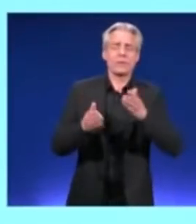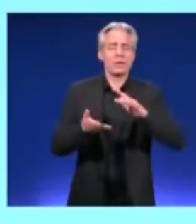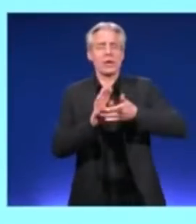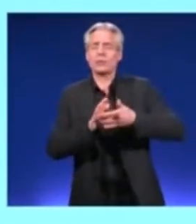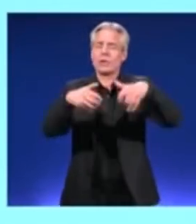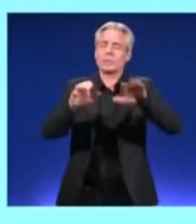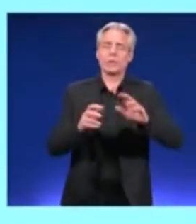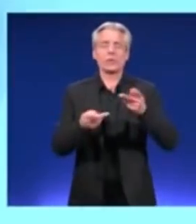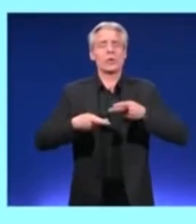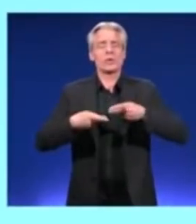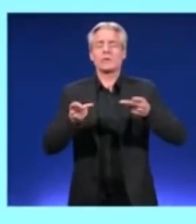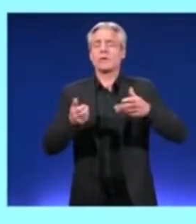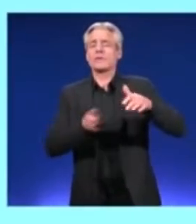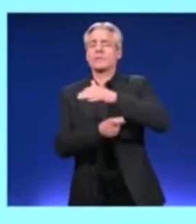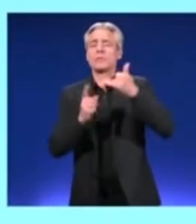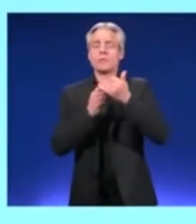publics?